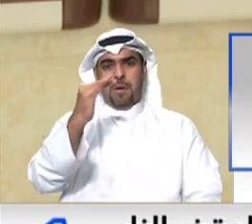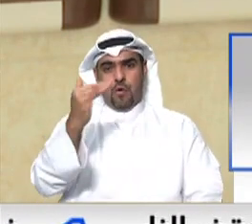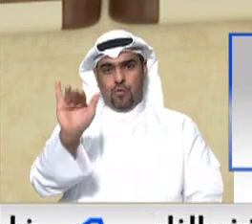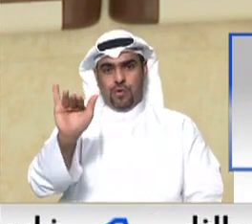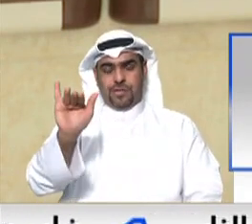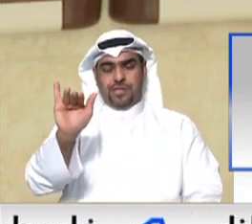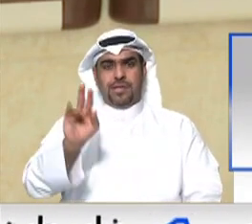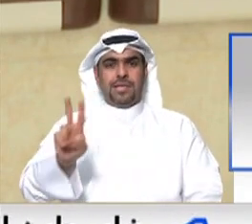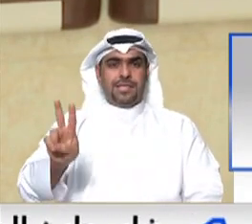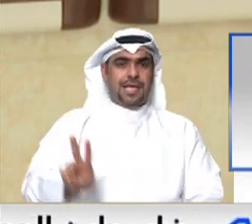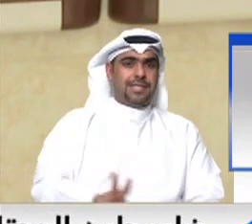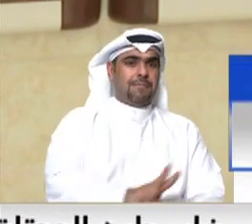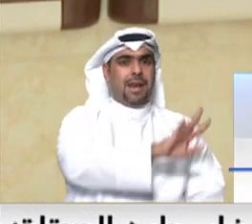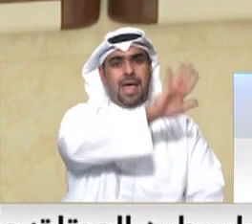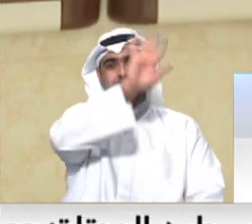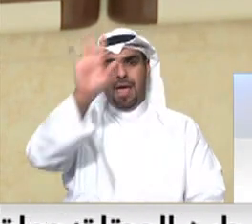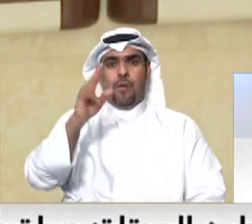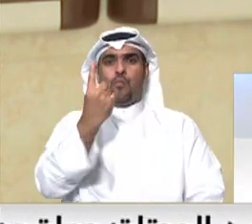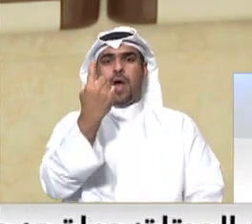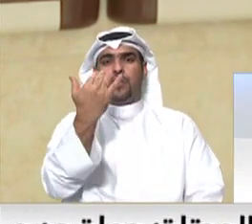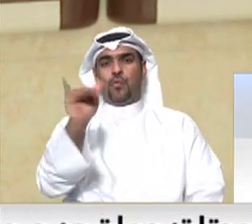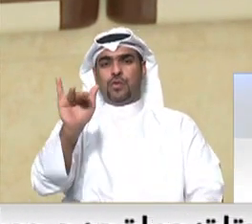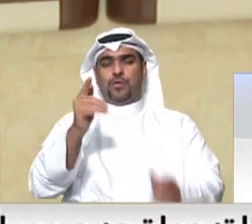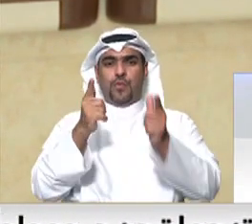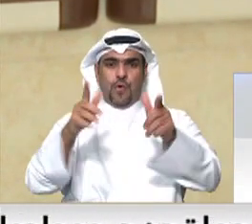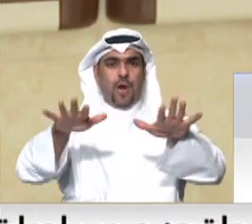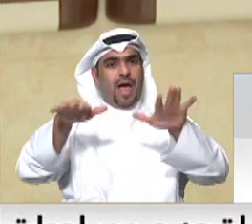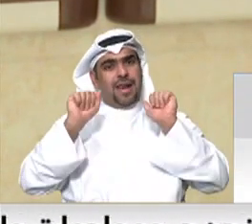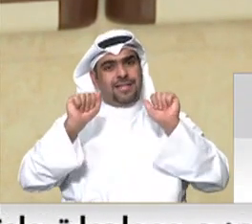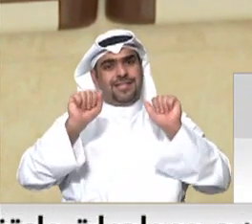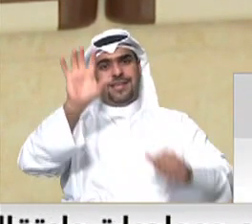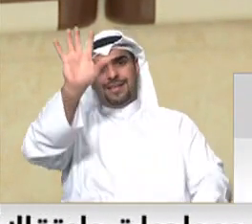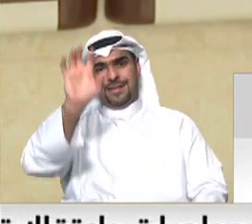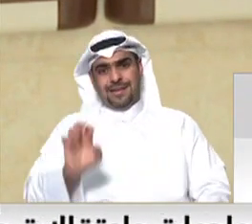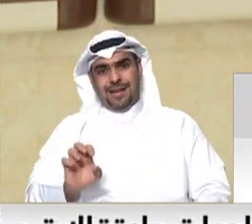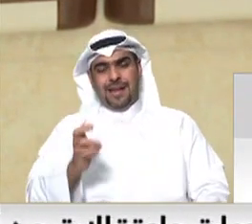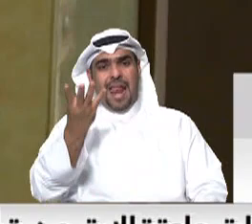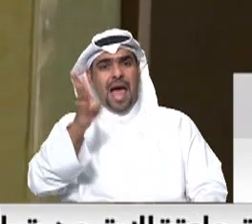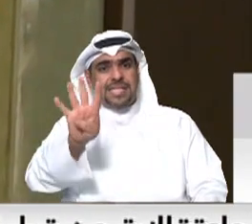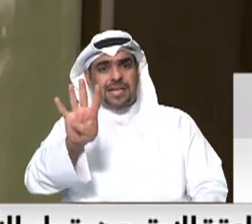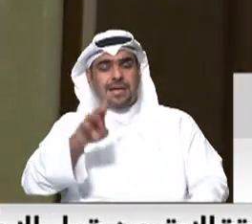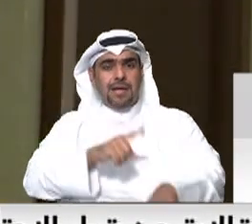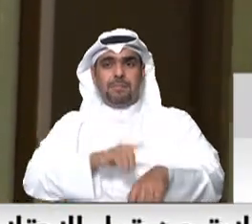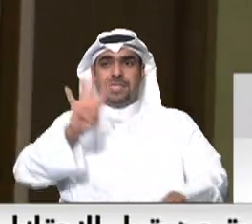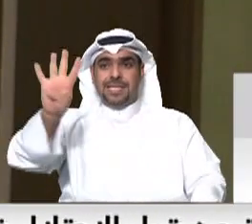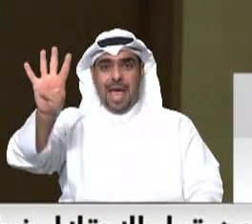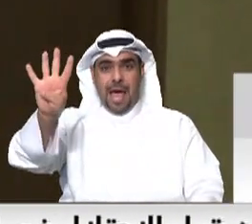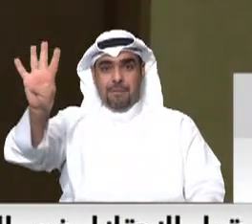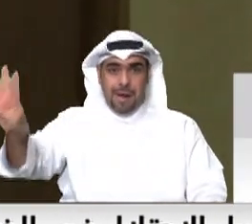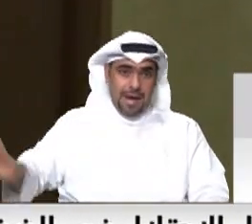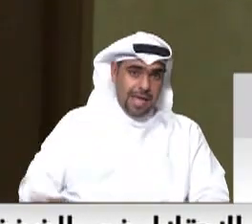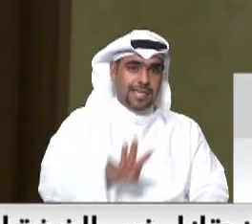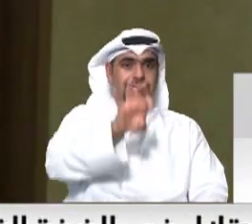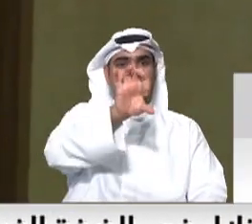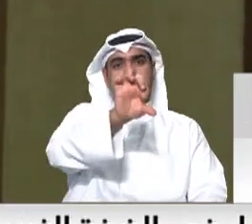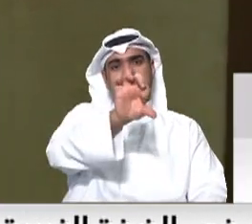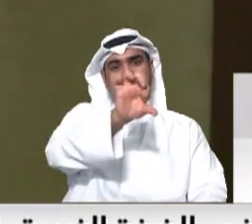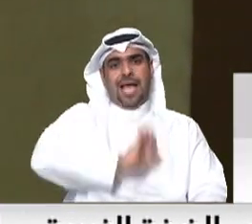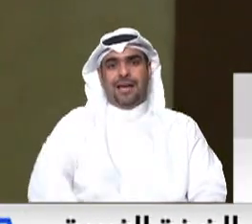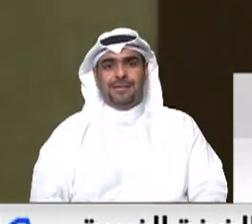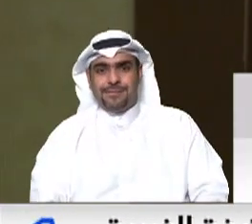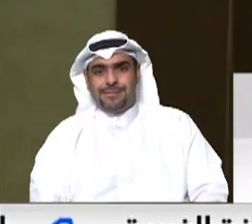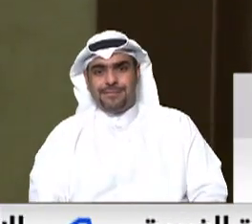1:30، والفترة المسائية يوميا من الساعة 4 إلى الساعة 9 مساء. كل